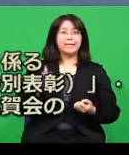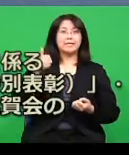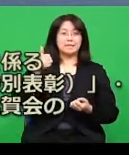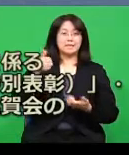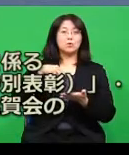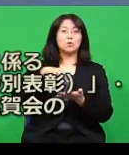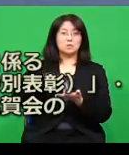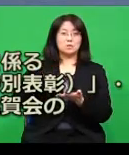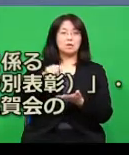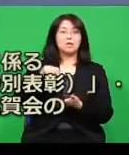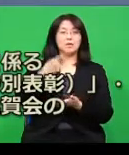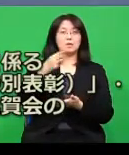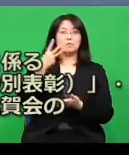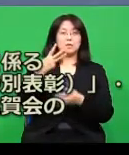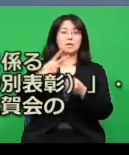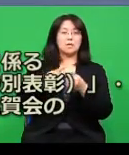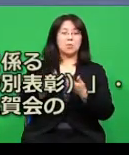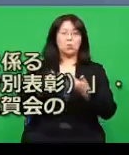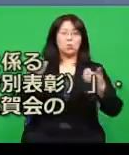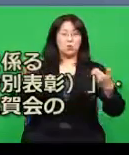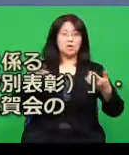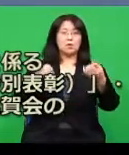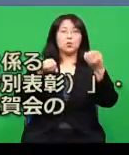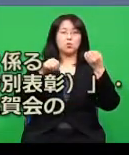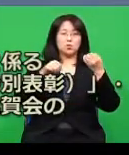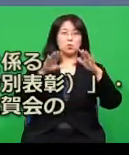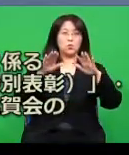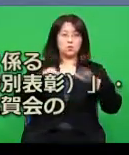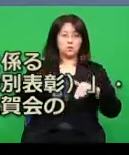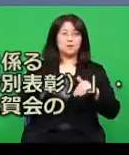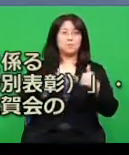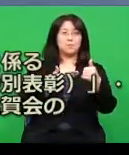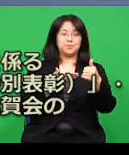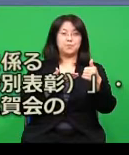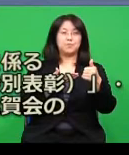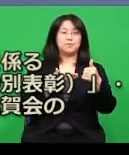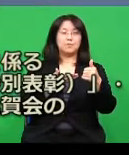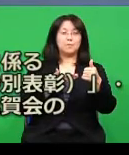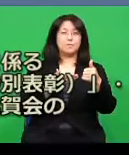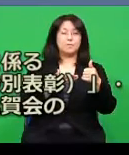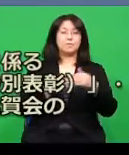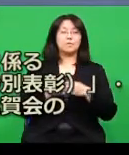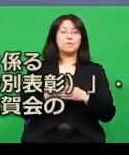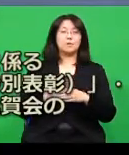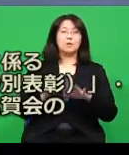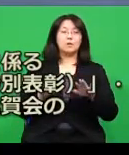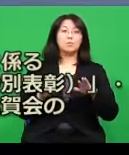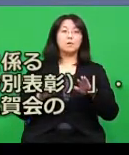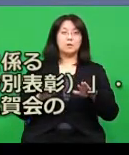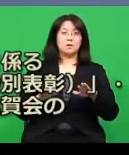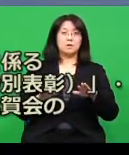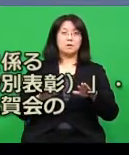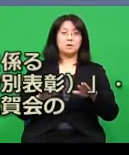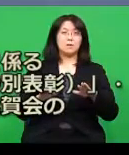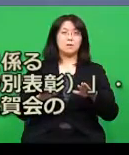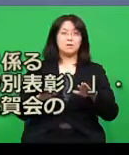本県の力士としては103年ぶりの優勝という偉業を達成されたわけであり